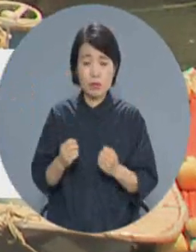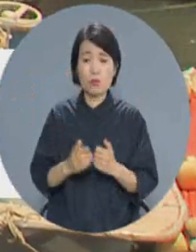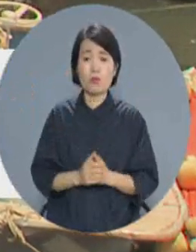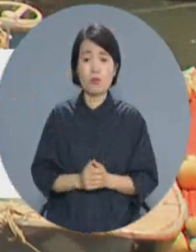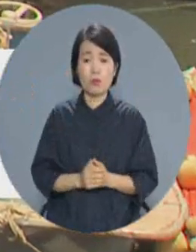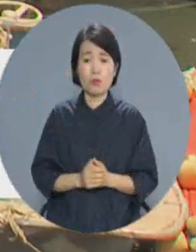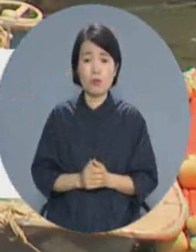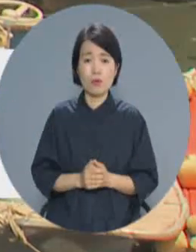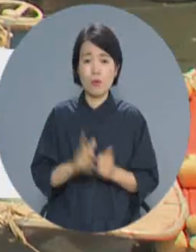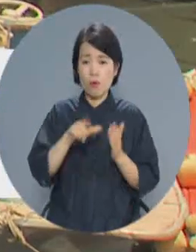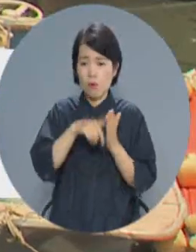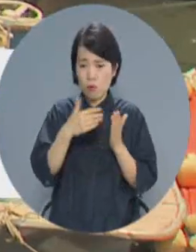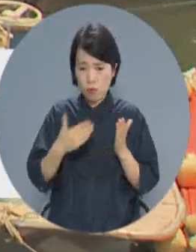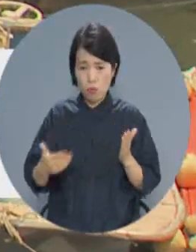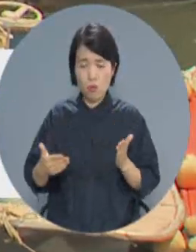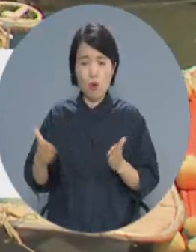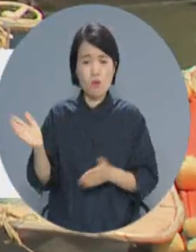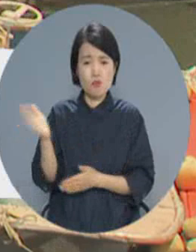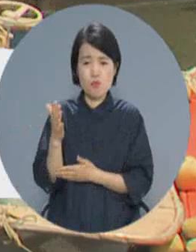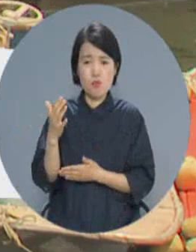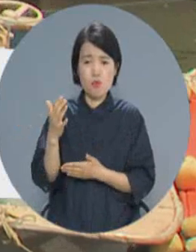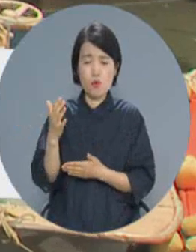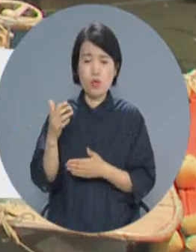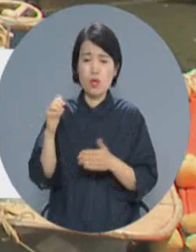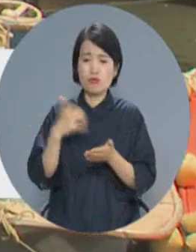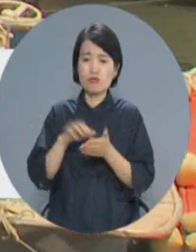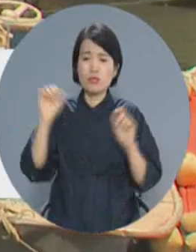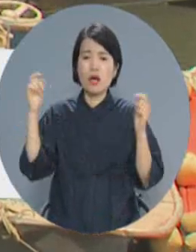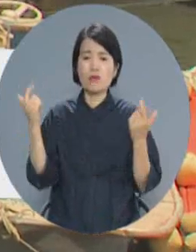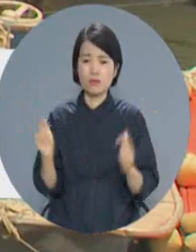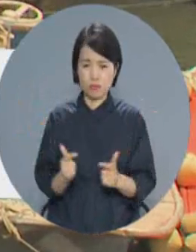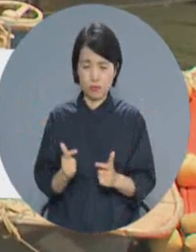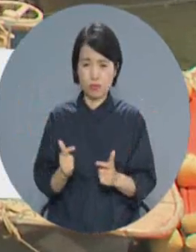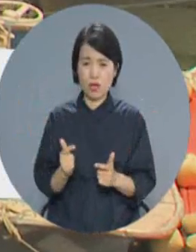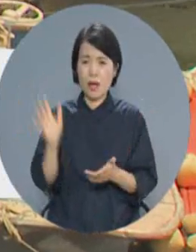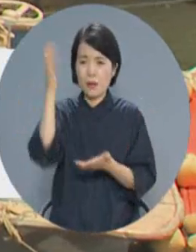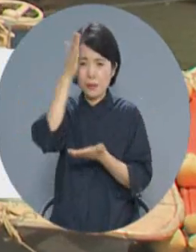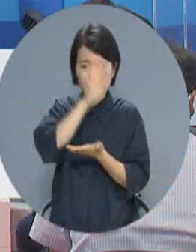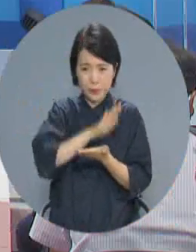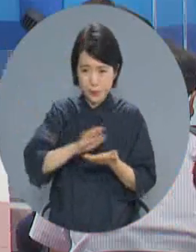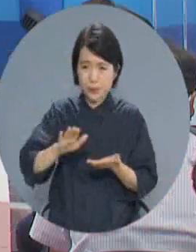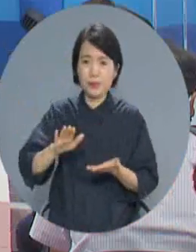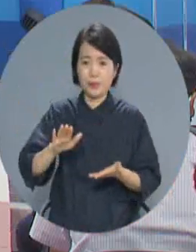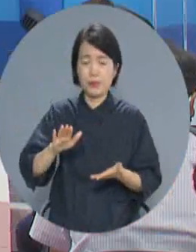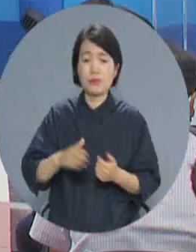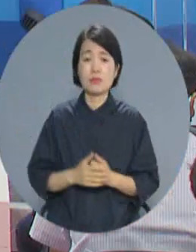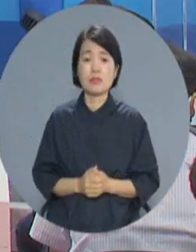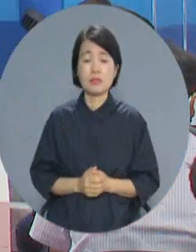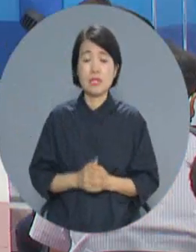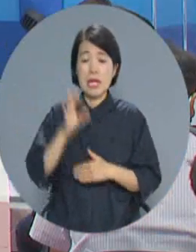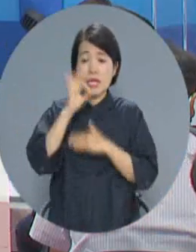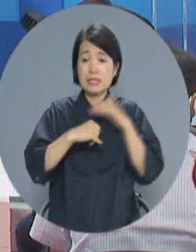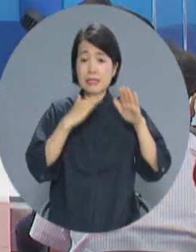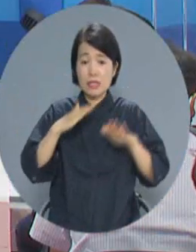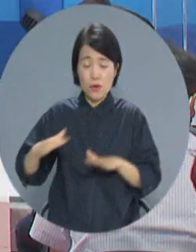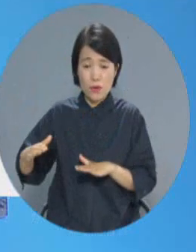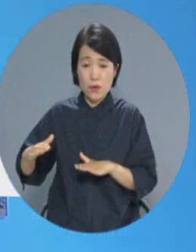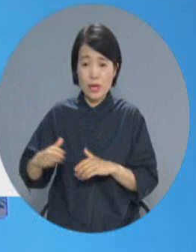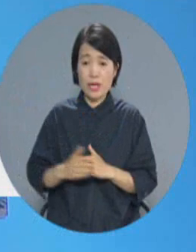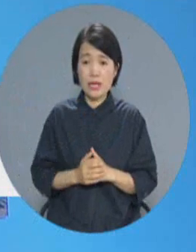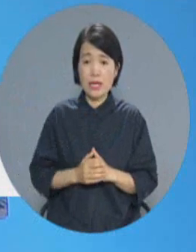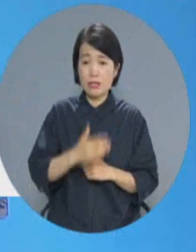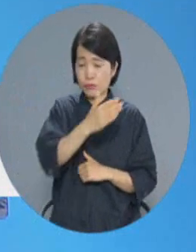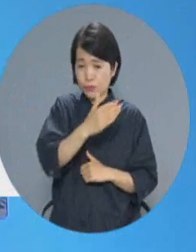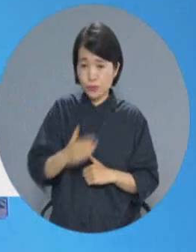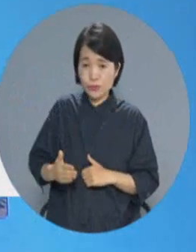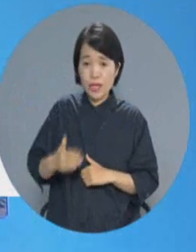많이 느끼고 있습니다. 갈수록 고기가 많이 안 난다고 봐야죠. 고갈되고 하니까. 서해 상당 해역을 공유하며